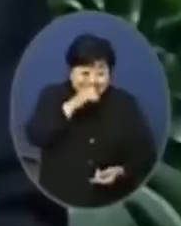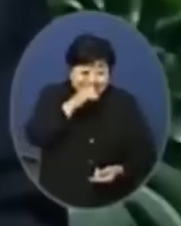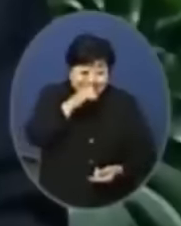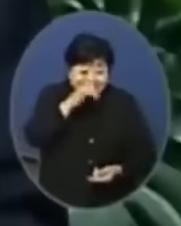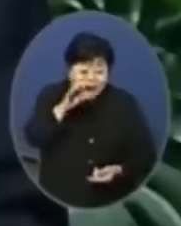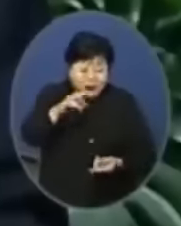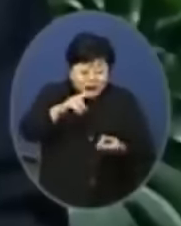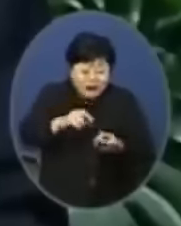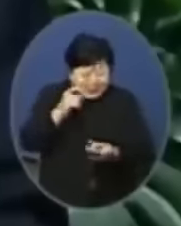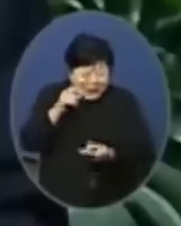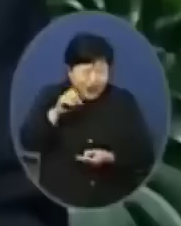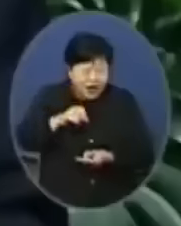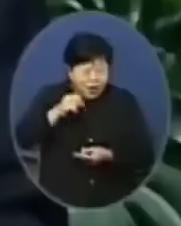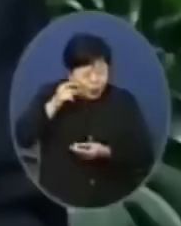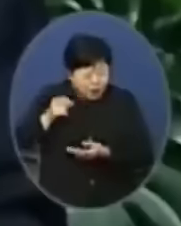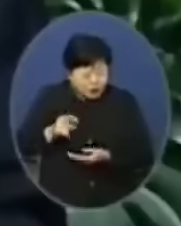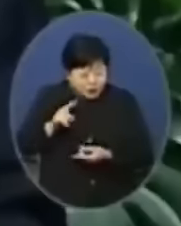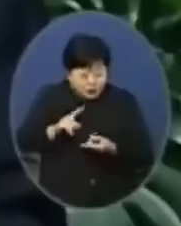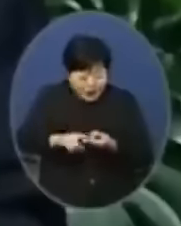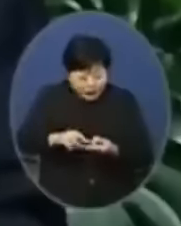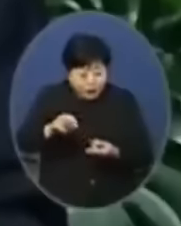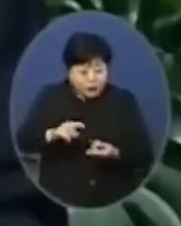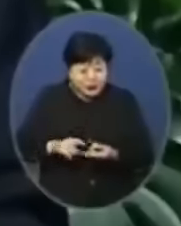돈이 고스란히 옷 밑에 다 놓였어요.